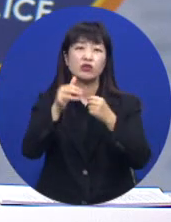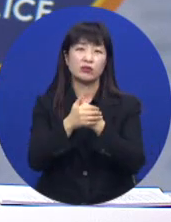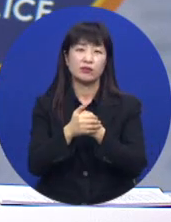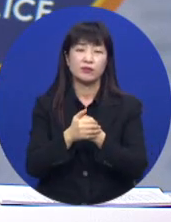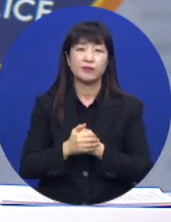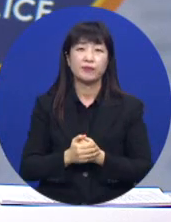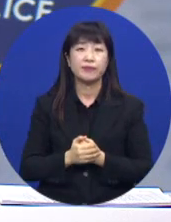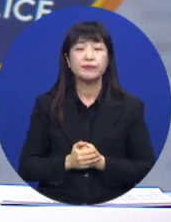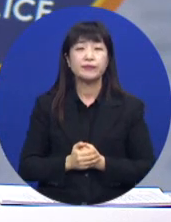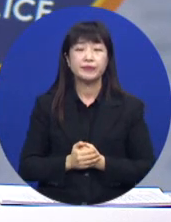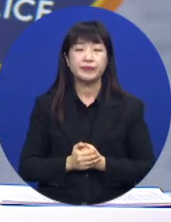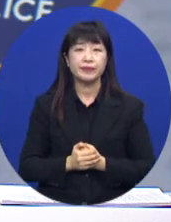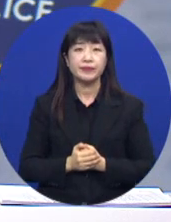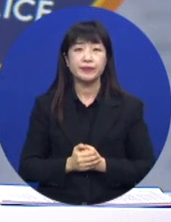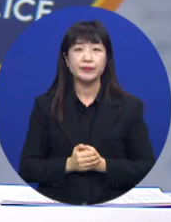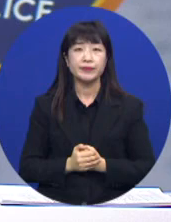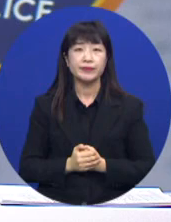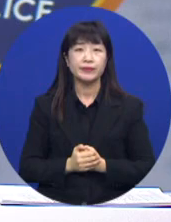나섰습니다. 김찬영 기자입니다.